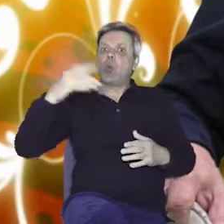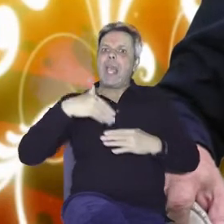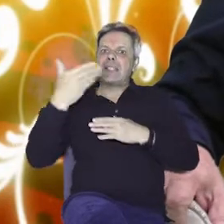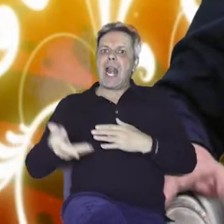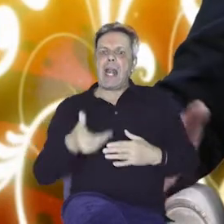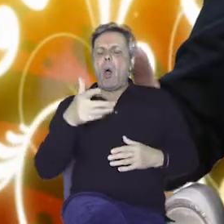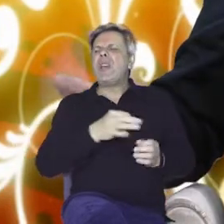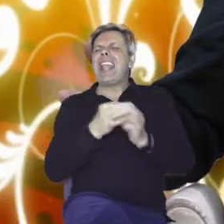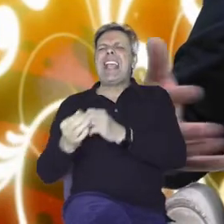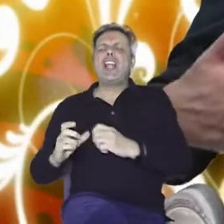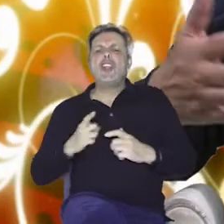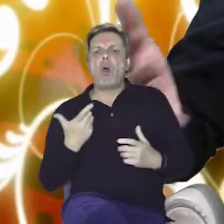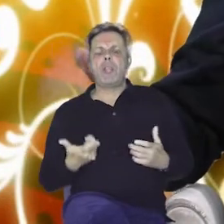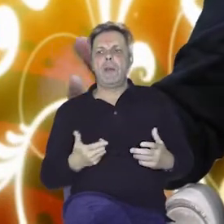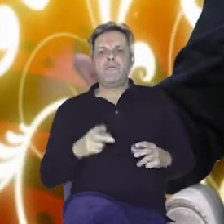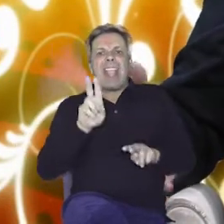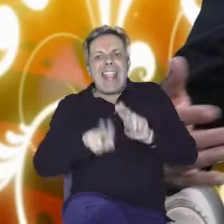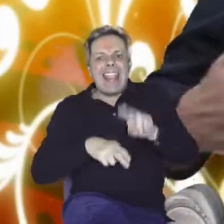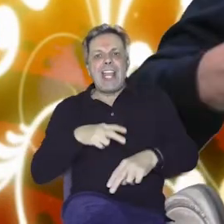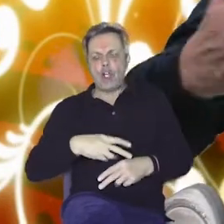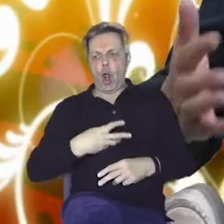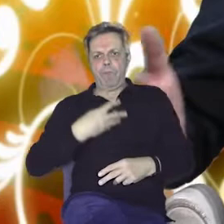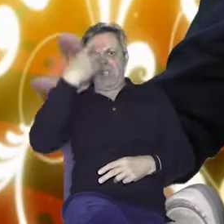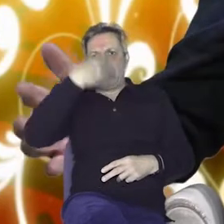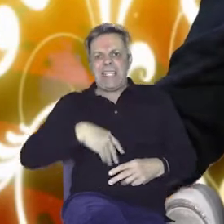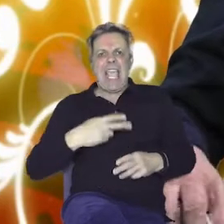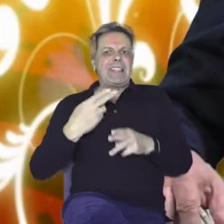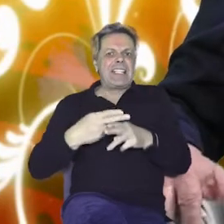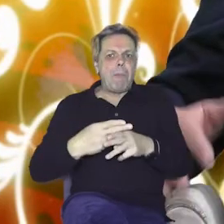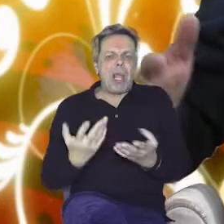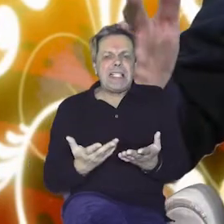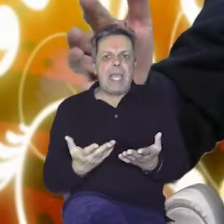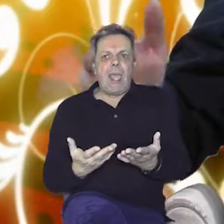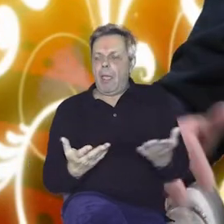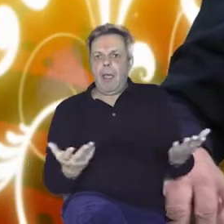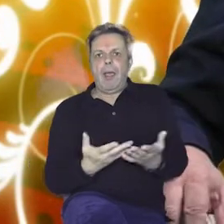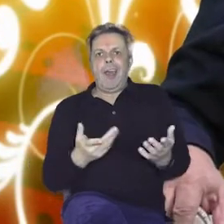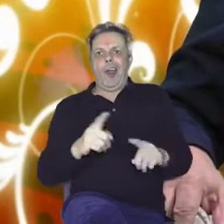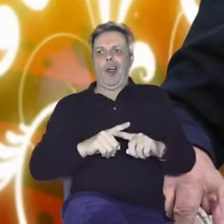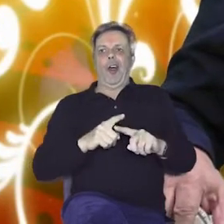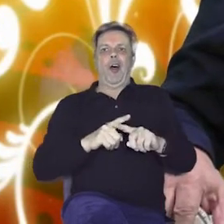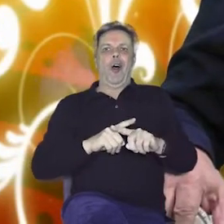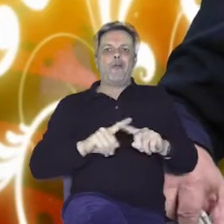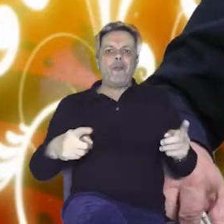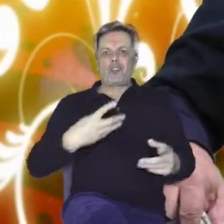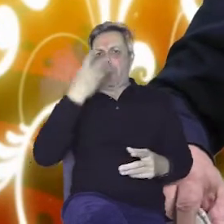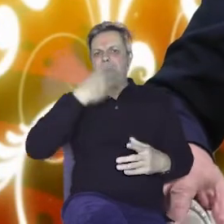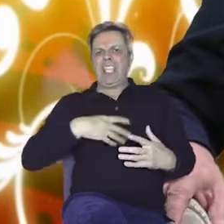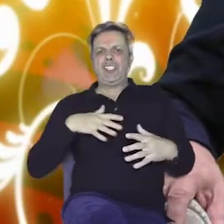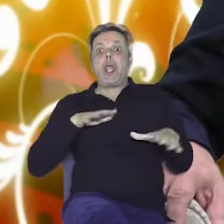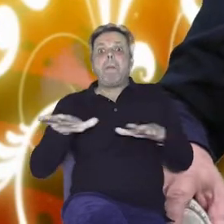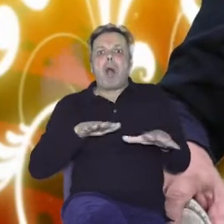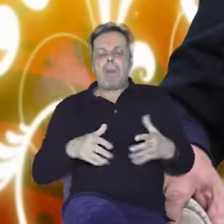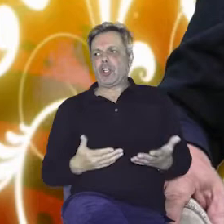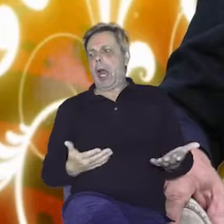cijelog života liječio psihijatrijske bolesnike i ovu vrstu psihičkih poremećaja, jel,